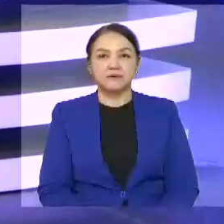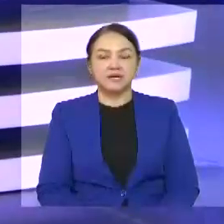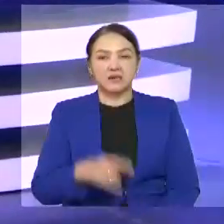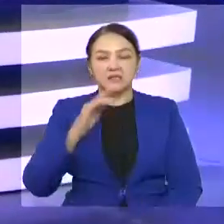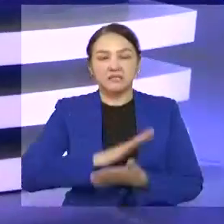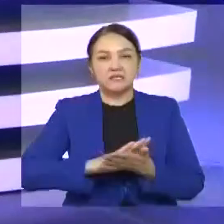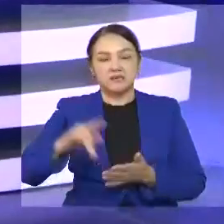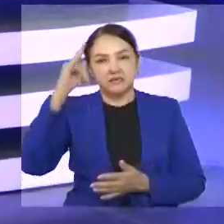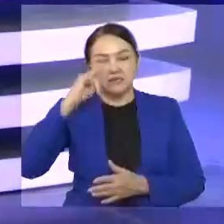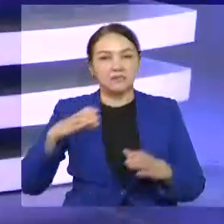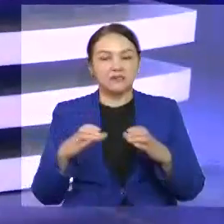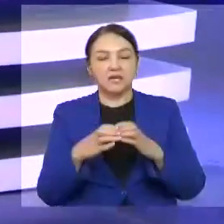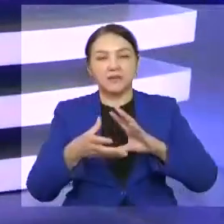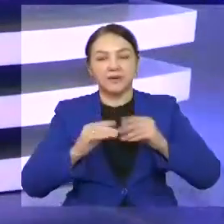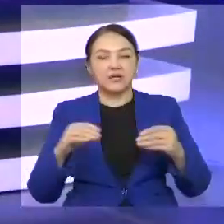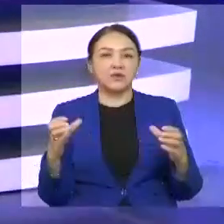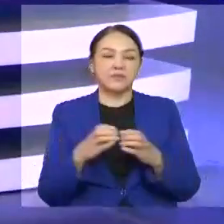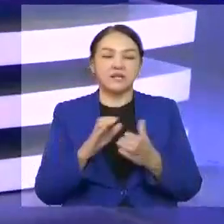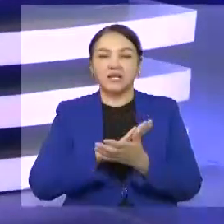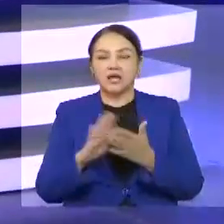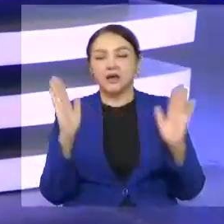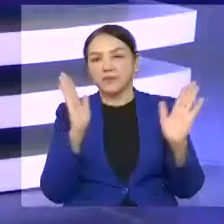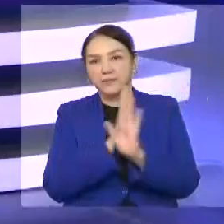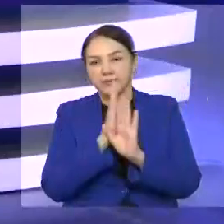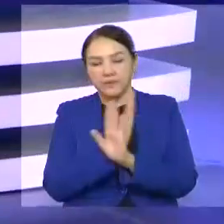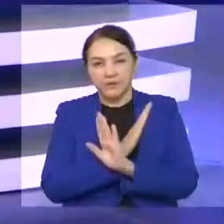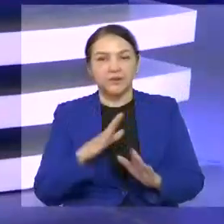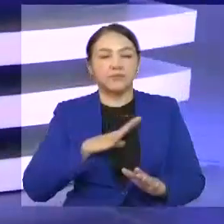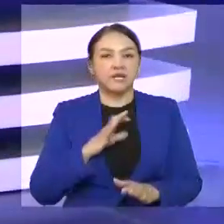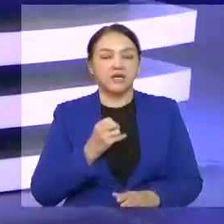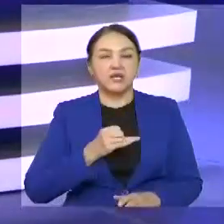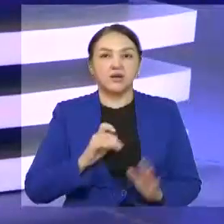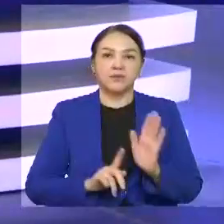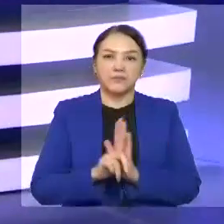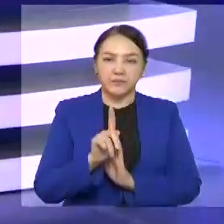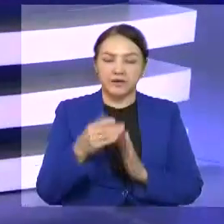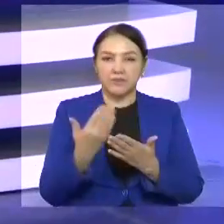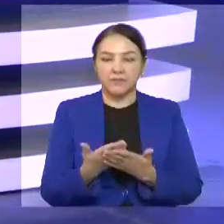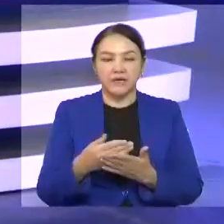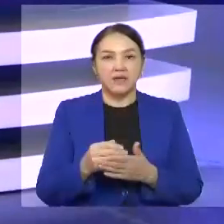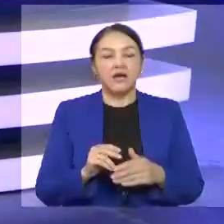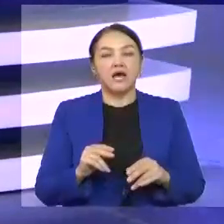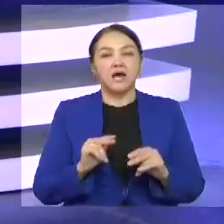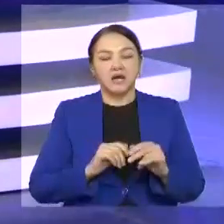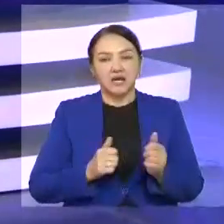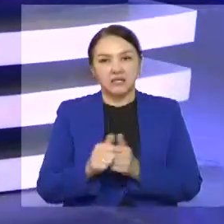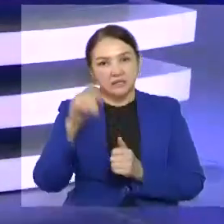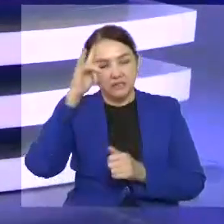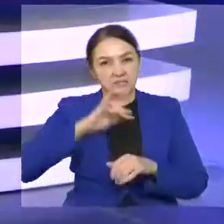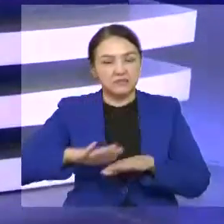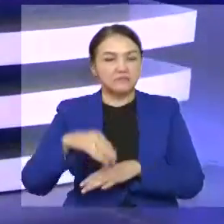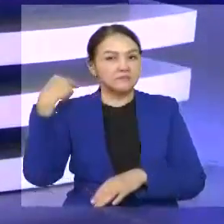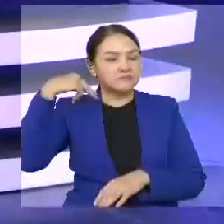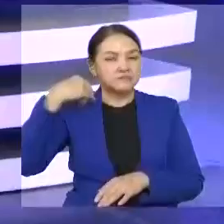Таза Қазақстан жалпыұлттық экологиялық акциясы тұтас халықты ұйыстырған берекелі бастама. Бұл туралы Қазақстан халқына жолдауында мемлекет